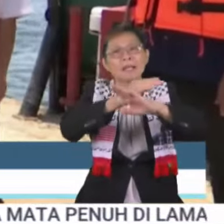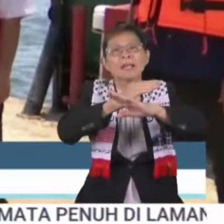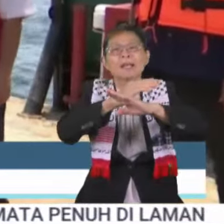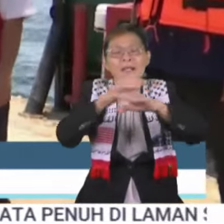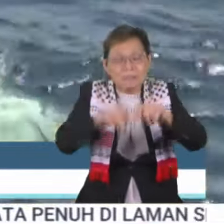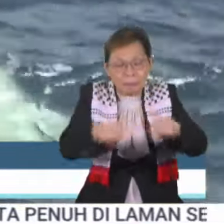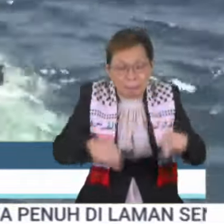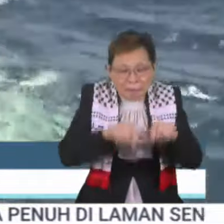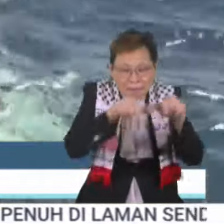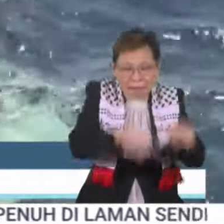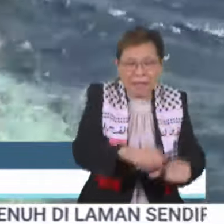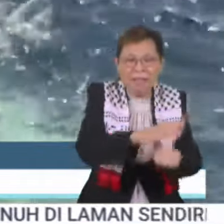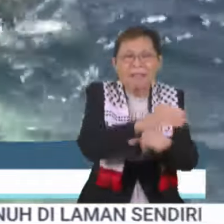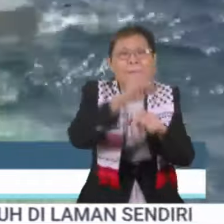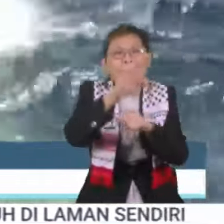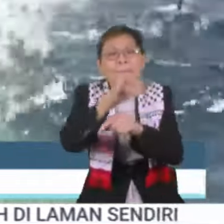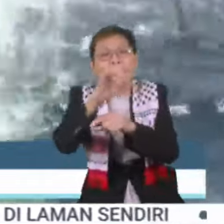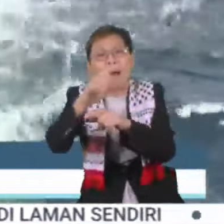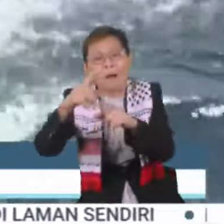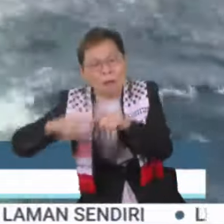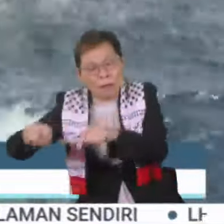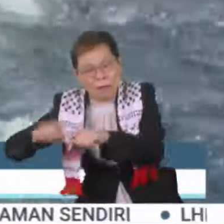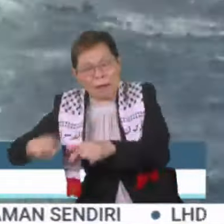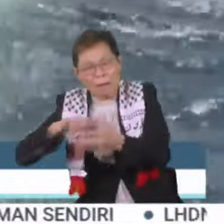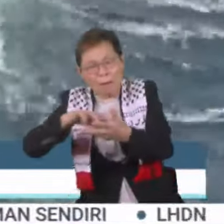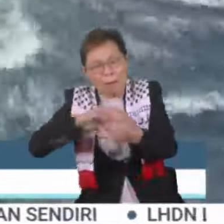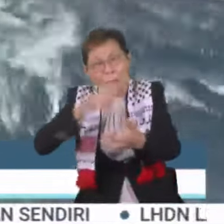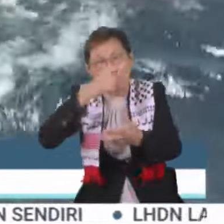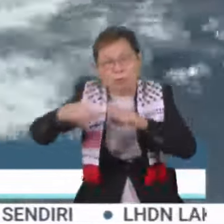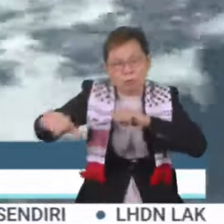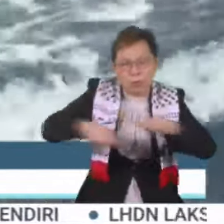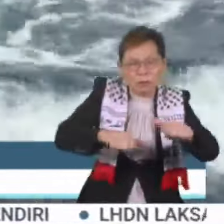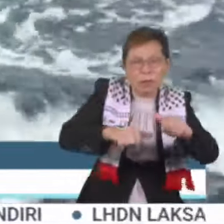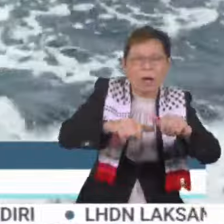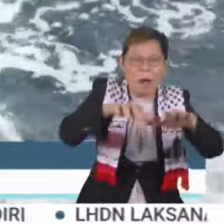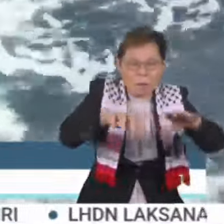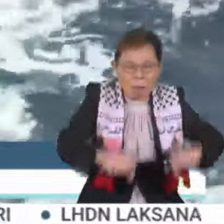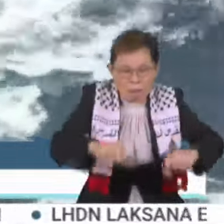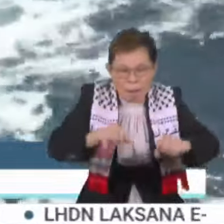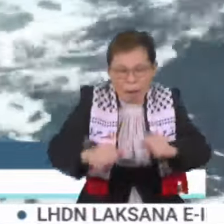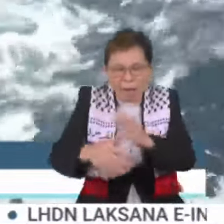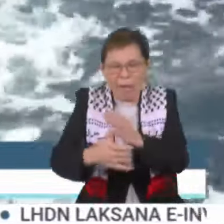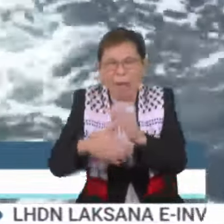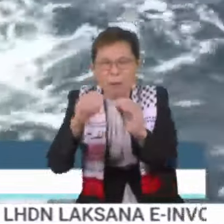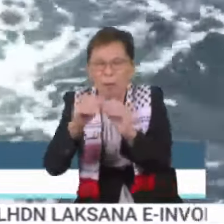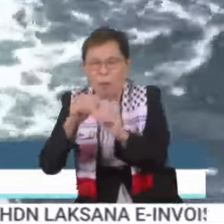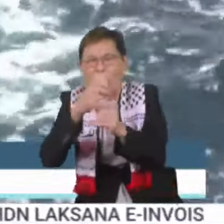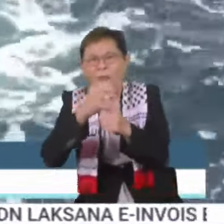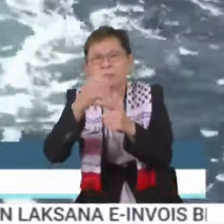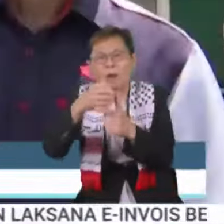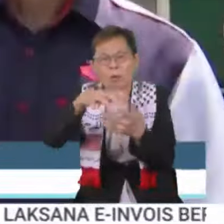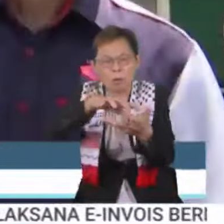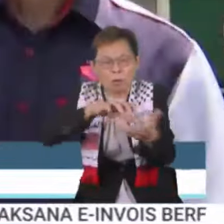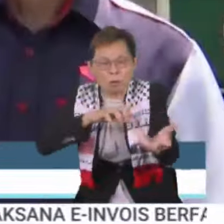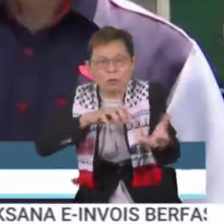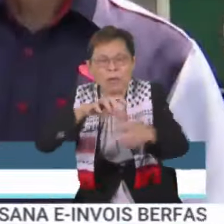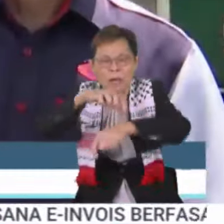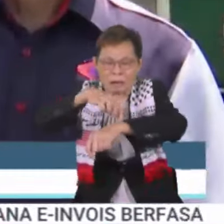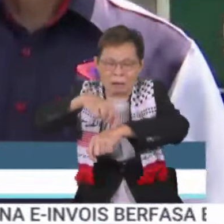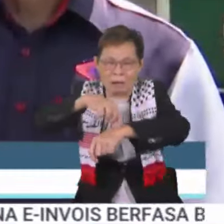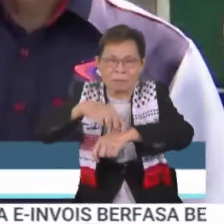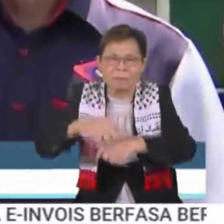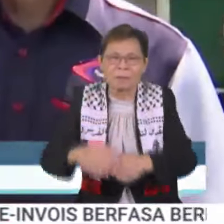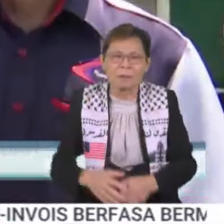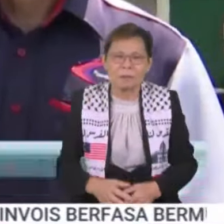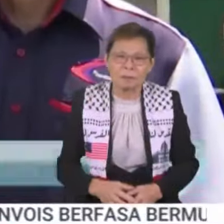memulihara biodiversiti marin yang musnah akibat aktiviti perikanan berlebihan atau bencana alam. InsyaAllah kawasan